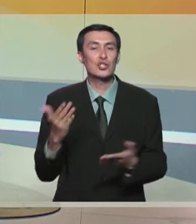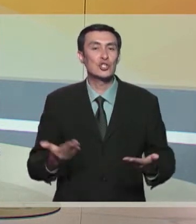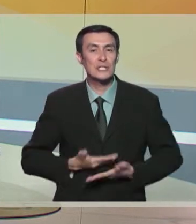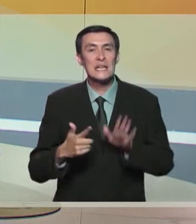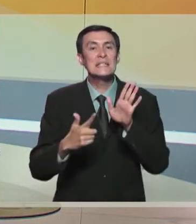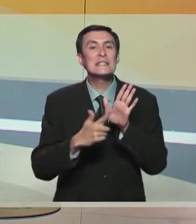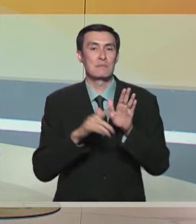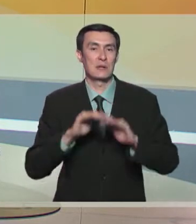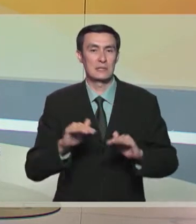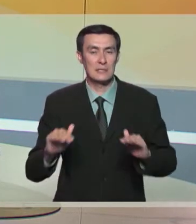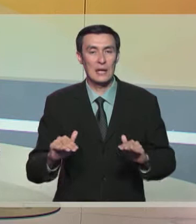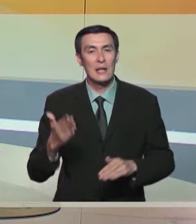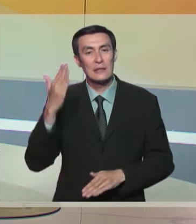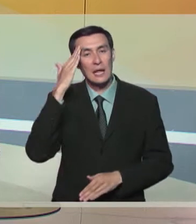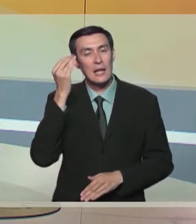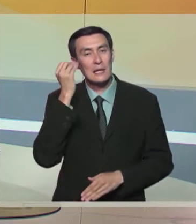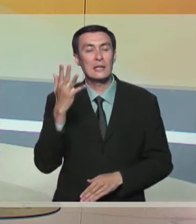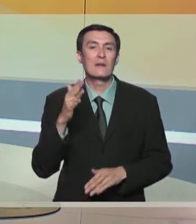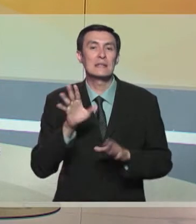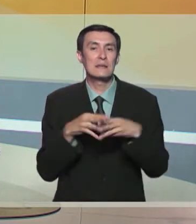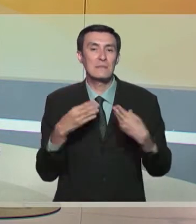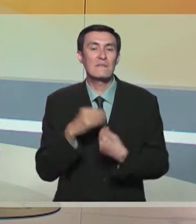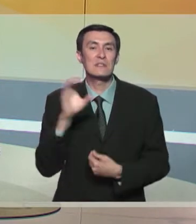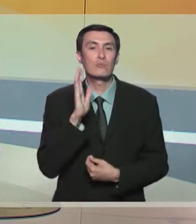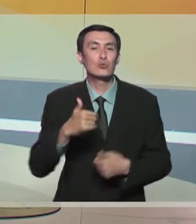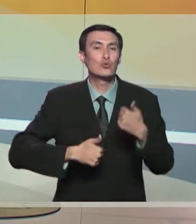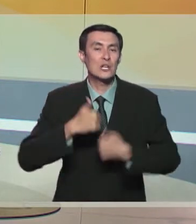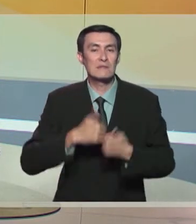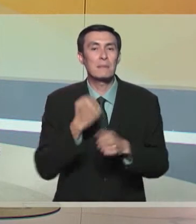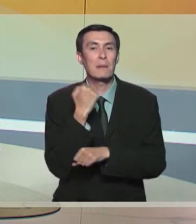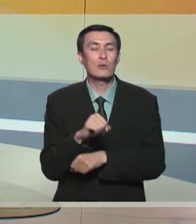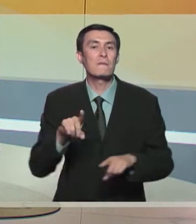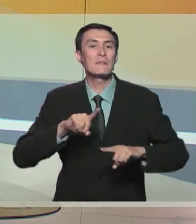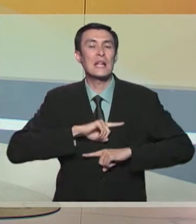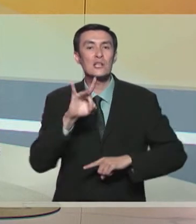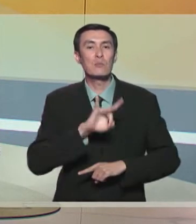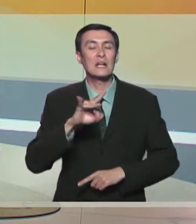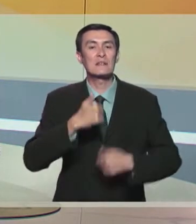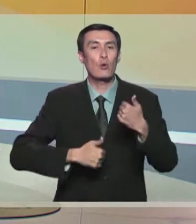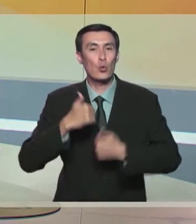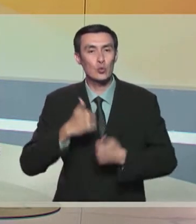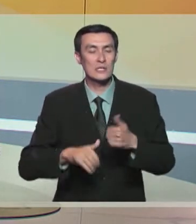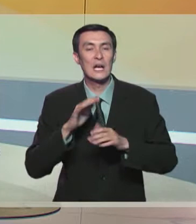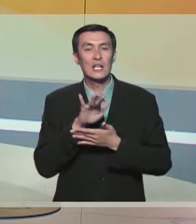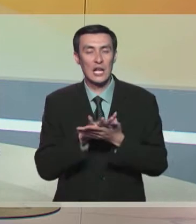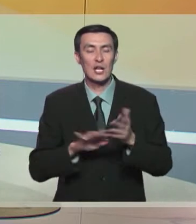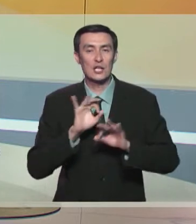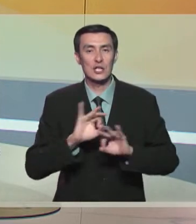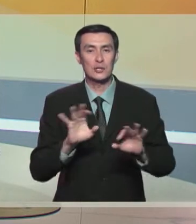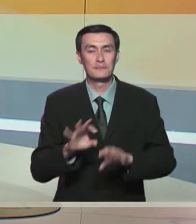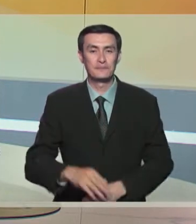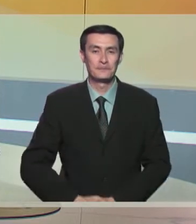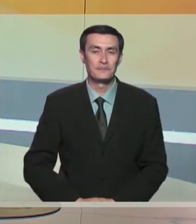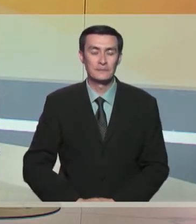– семеро детей. Талантливая семья в сентябре будет бороться за победу в финале республиканского конкурса, рассказывает Галина